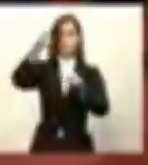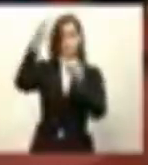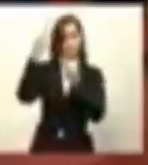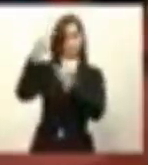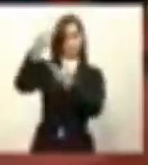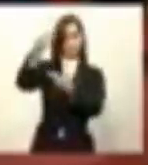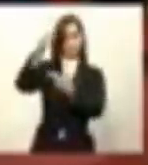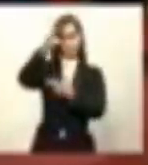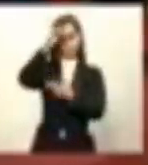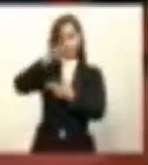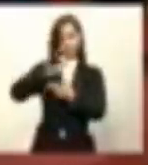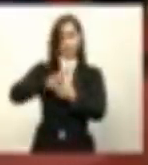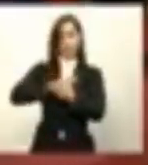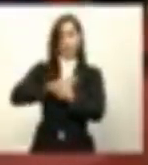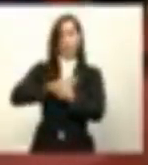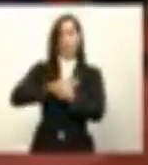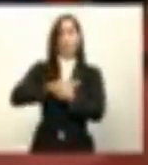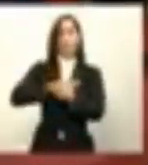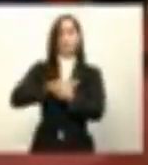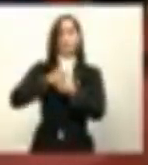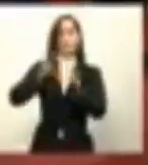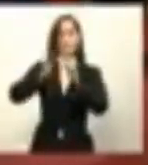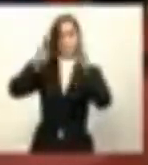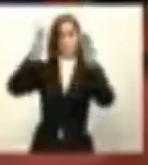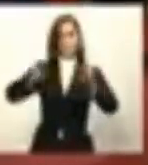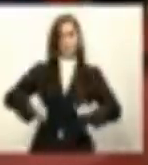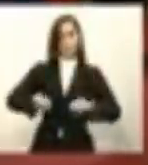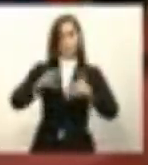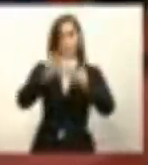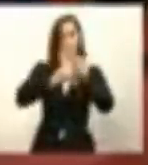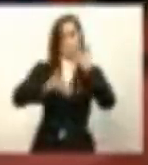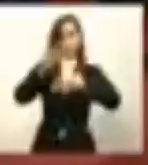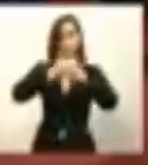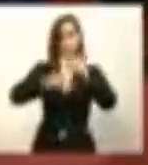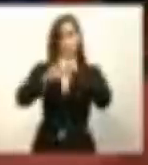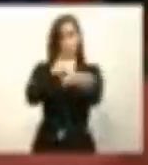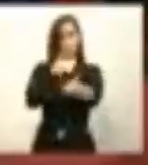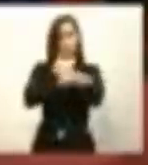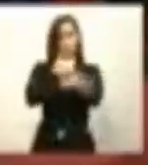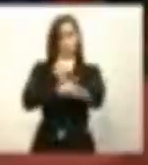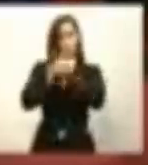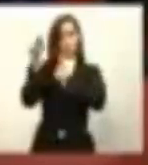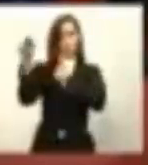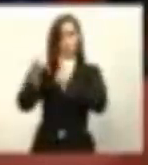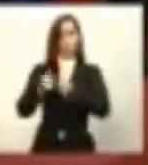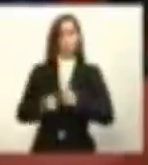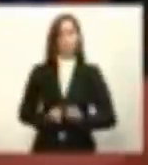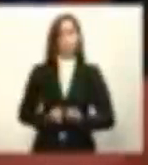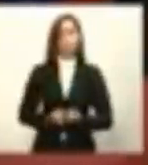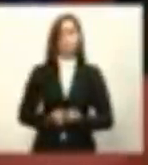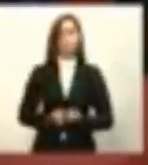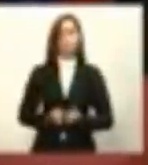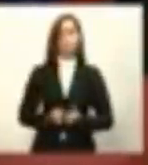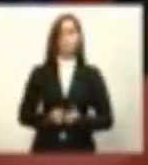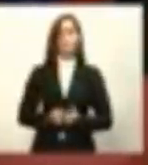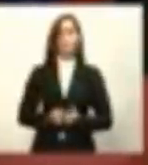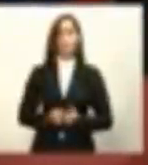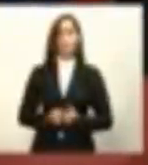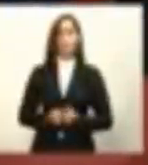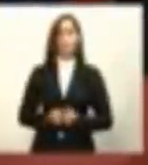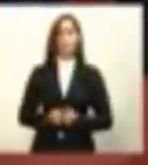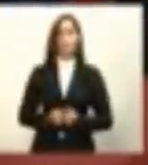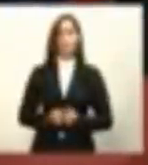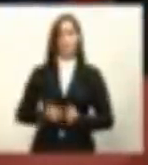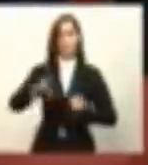un pays d'Haïti énergie ça les énergie électrique là. Nous connaissons Jovenel Moïse de même li gagne projet ça pour capable électrifier pays